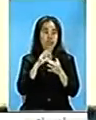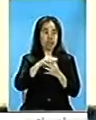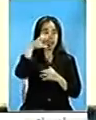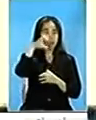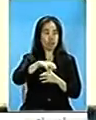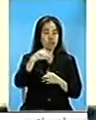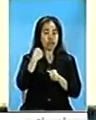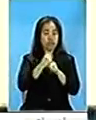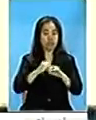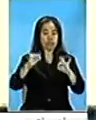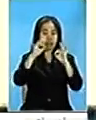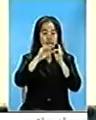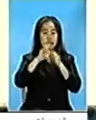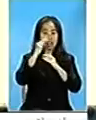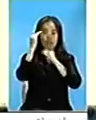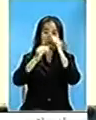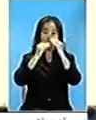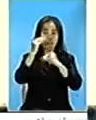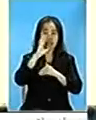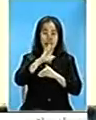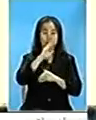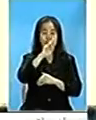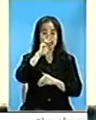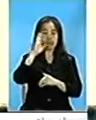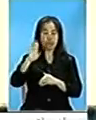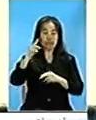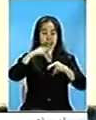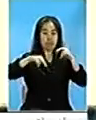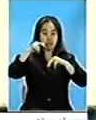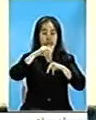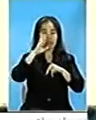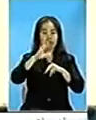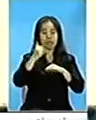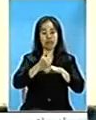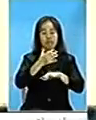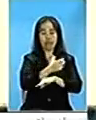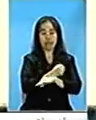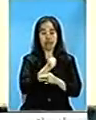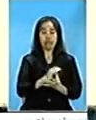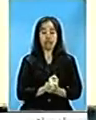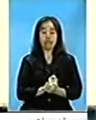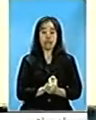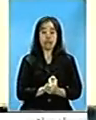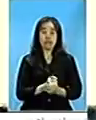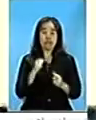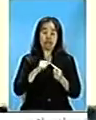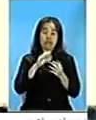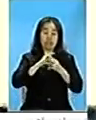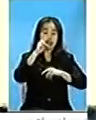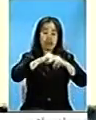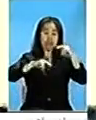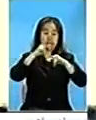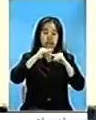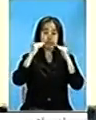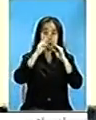ที่มีความสำคัญยิ่งต่อการพัฒนาระบอบการเมืองการปกครองของไทยนะครับระบอบการปกครองประ